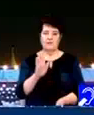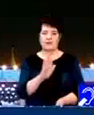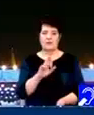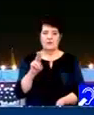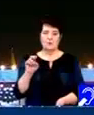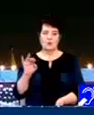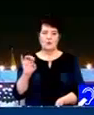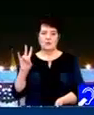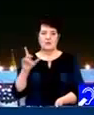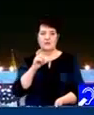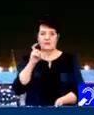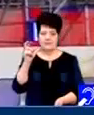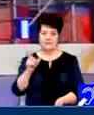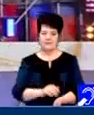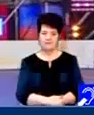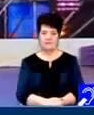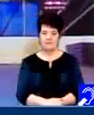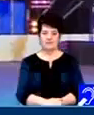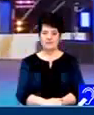Vladimir Putin!